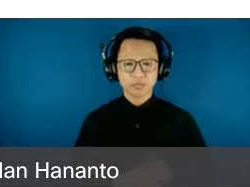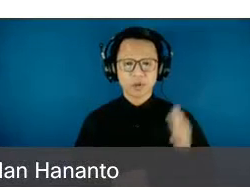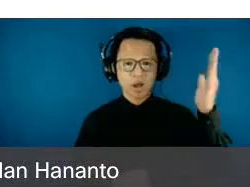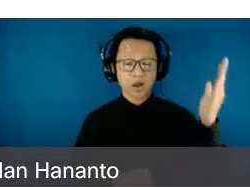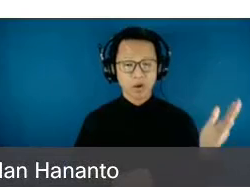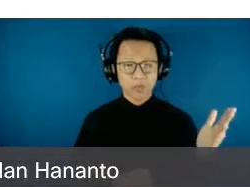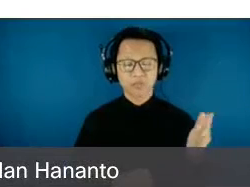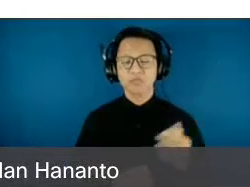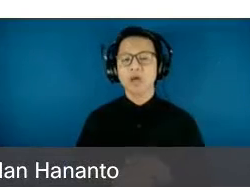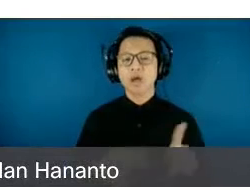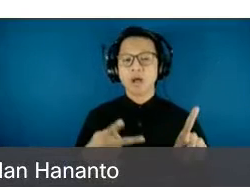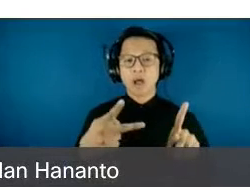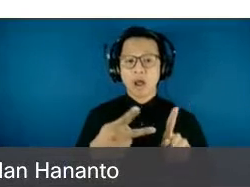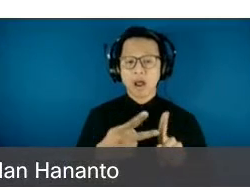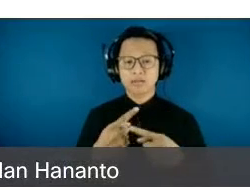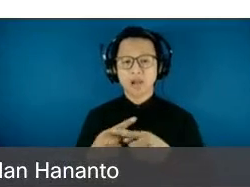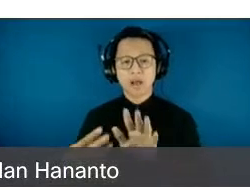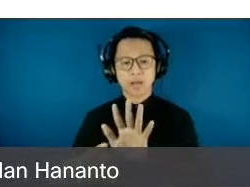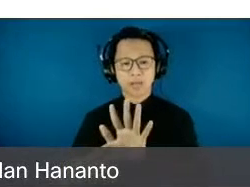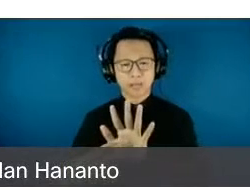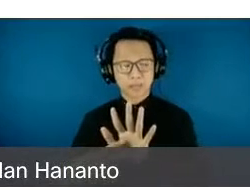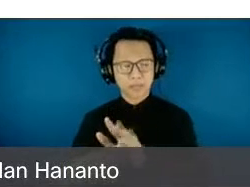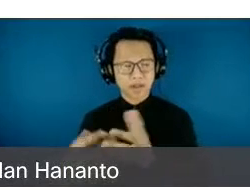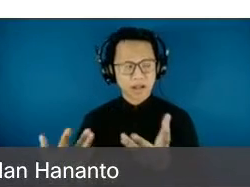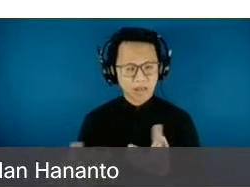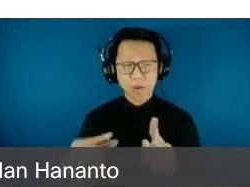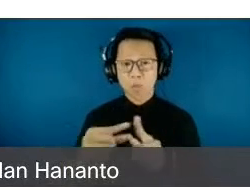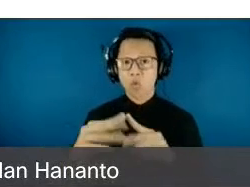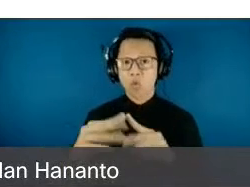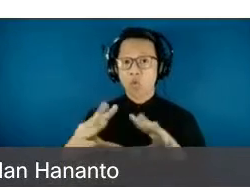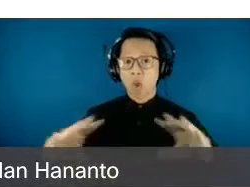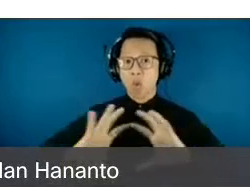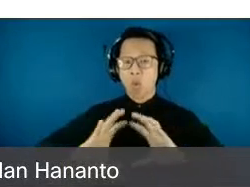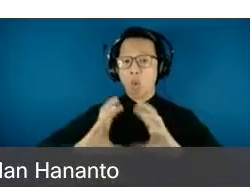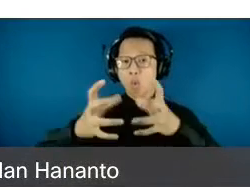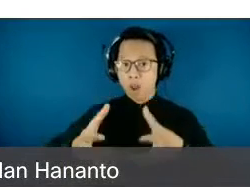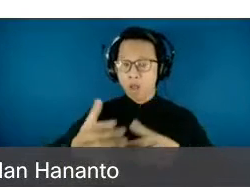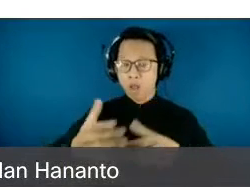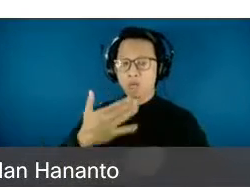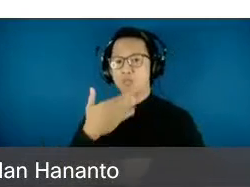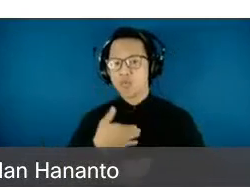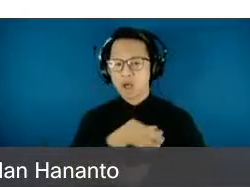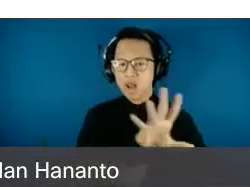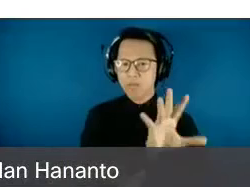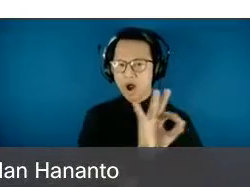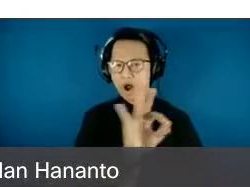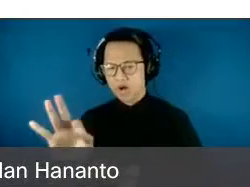H&M adalah salah satu global companies yang punya sekitar hampir 5.000